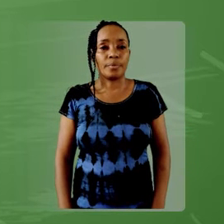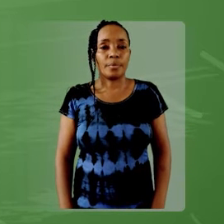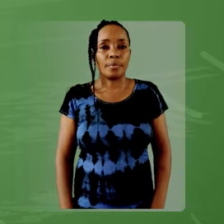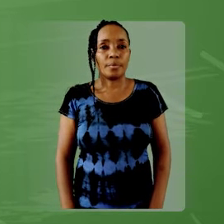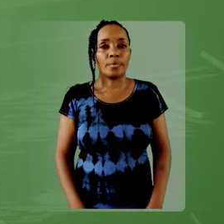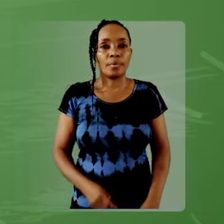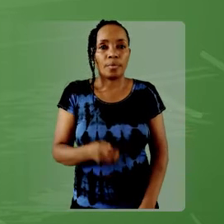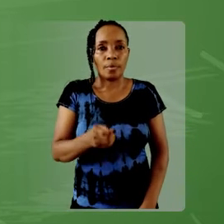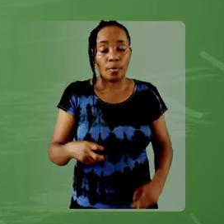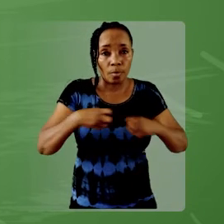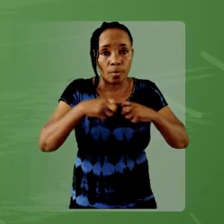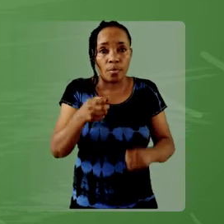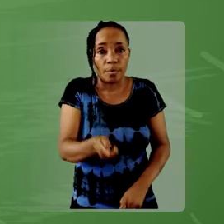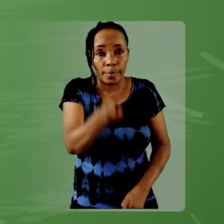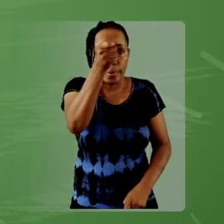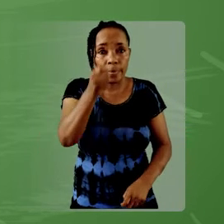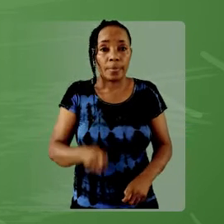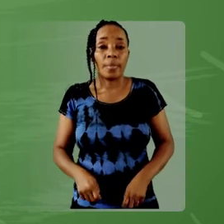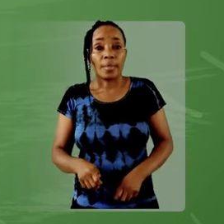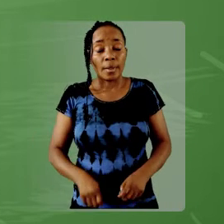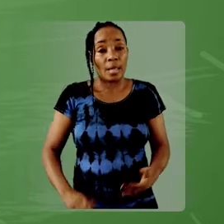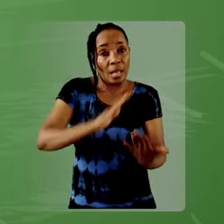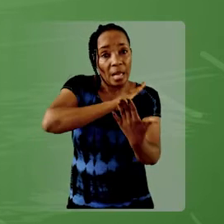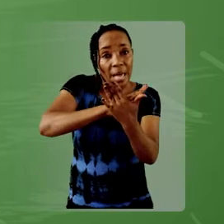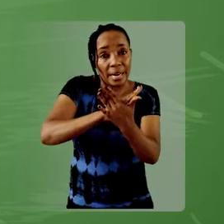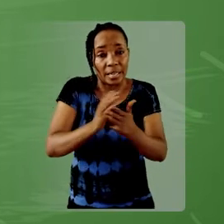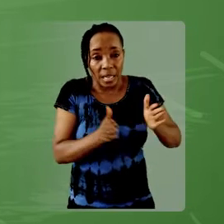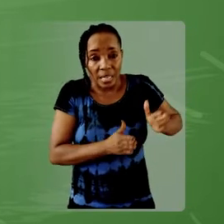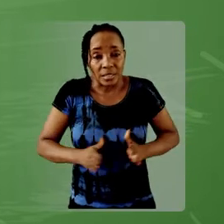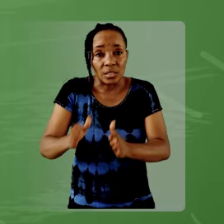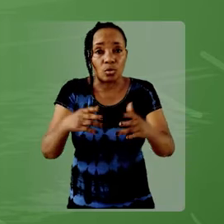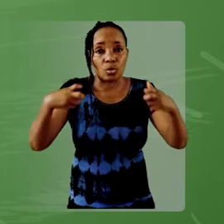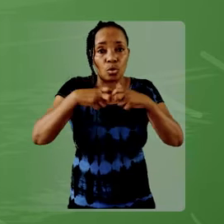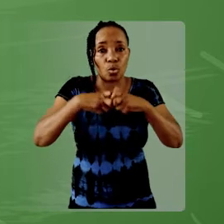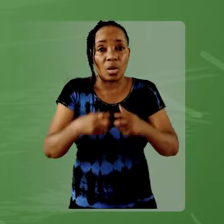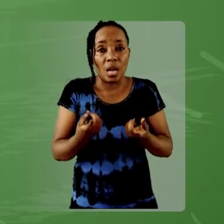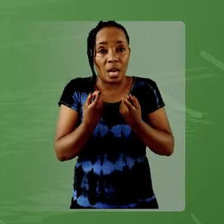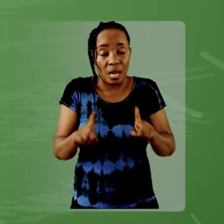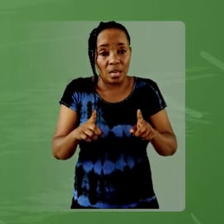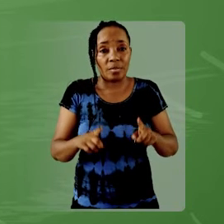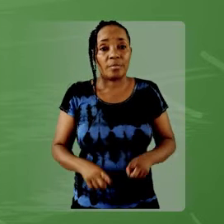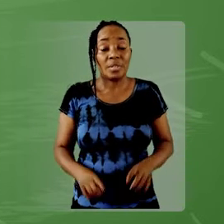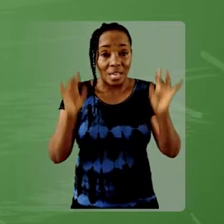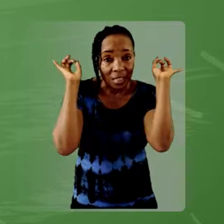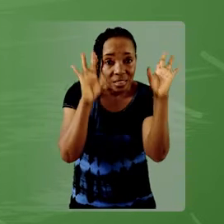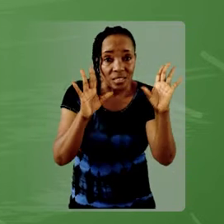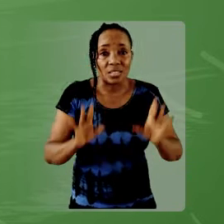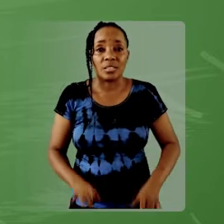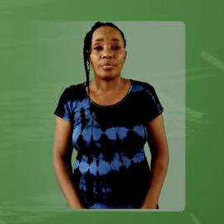Le disjoncteur va arrêter la circulation du courant en cas de danger.